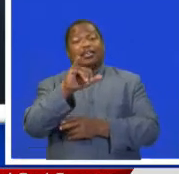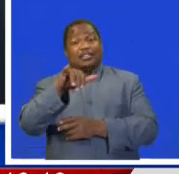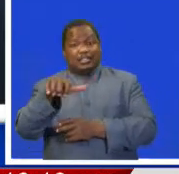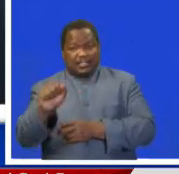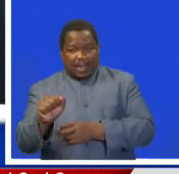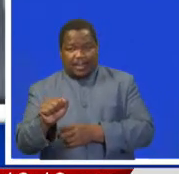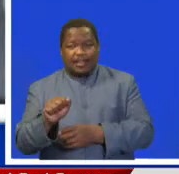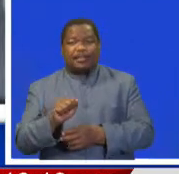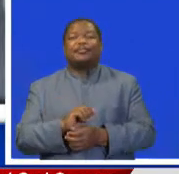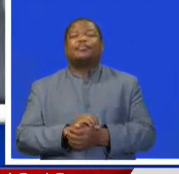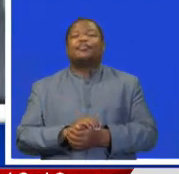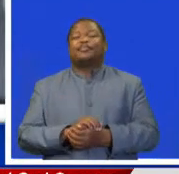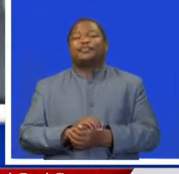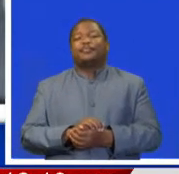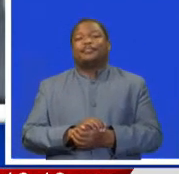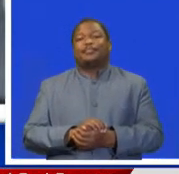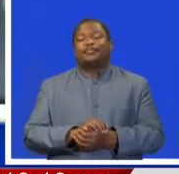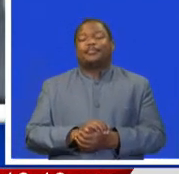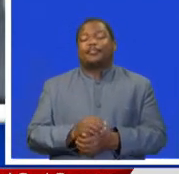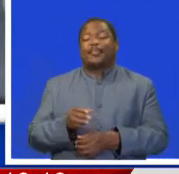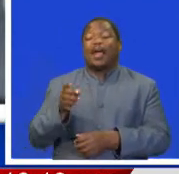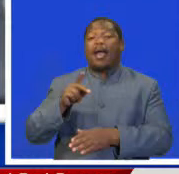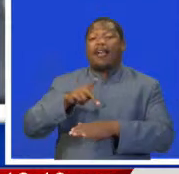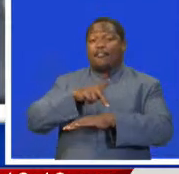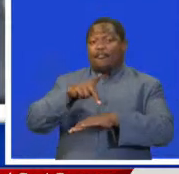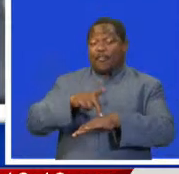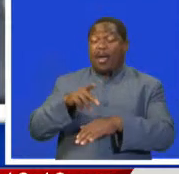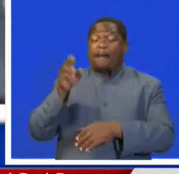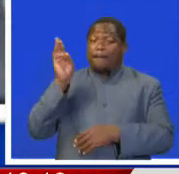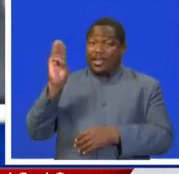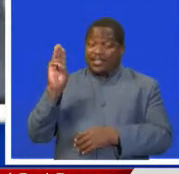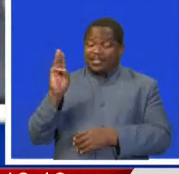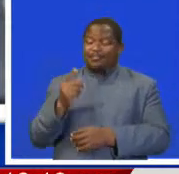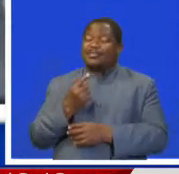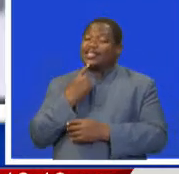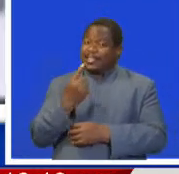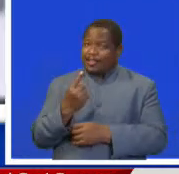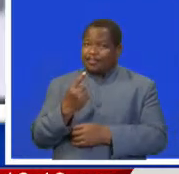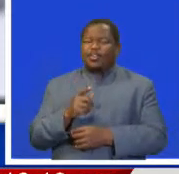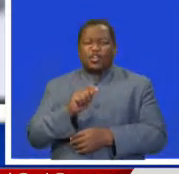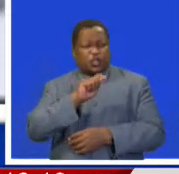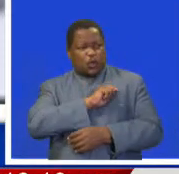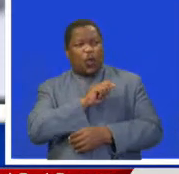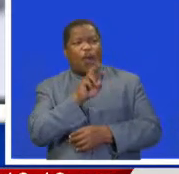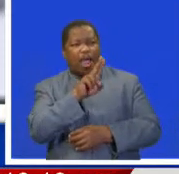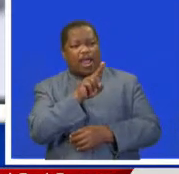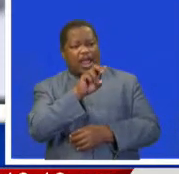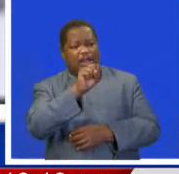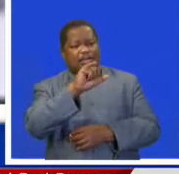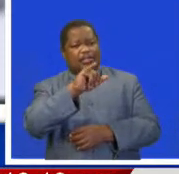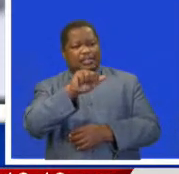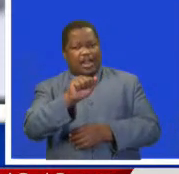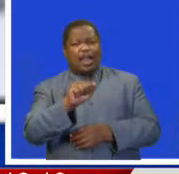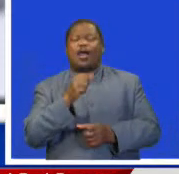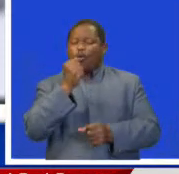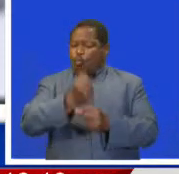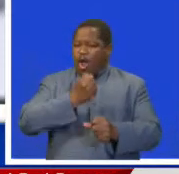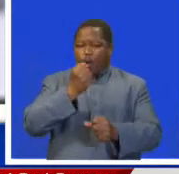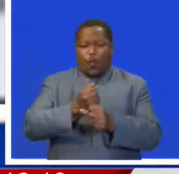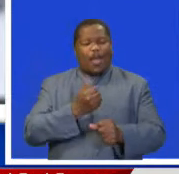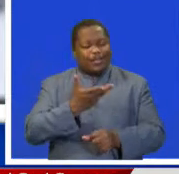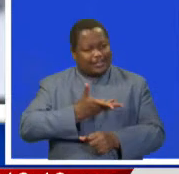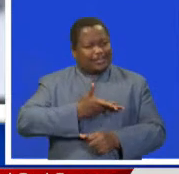leli khambi. Lo mengameli utshele sive sakhe kuthi yena uyethemba ukuthi leli khambi lelita nelive leRussia lingilo futhi